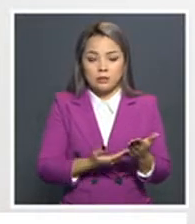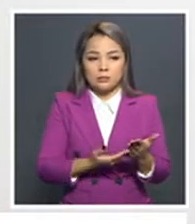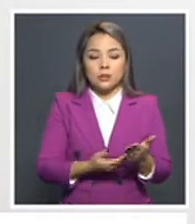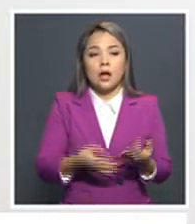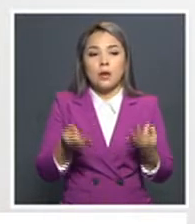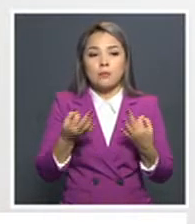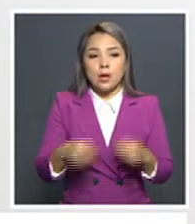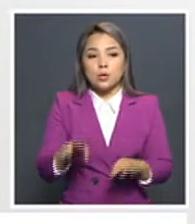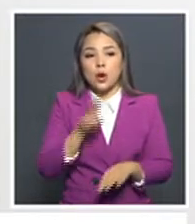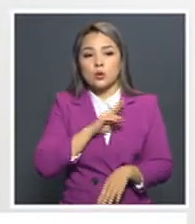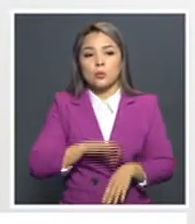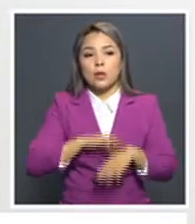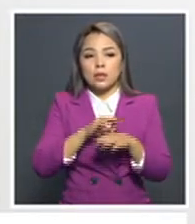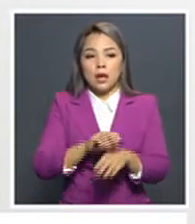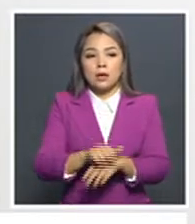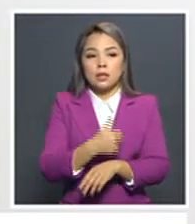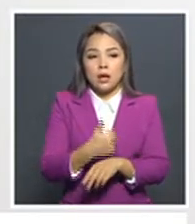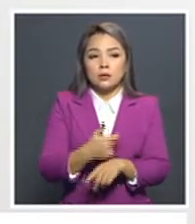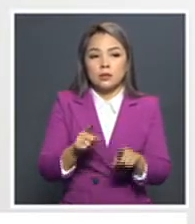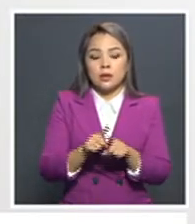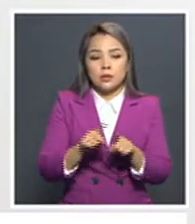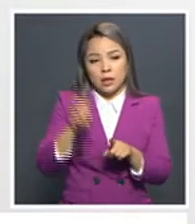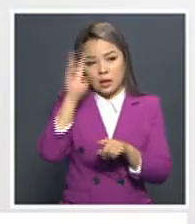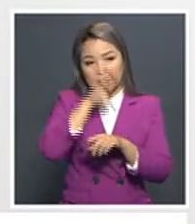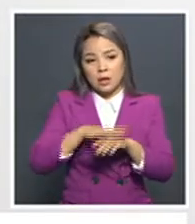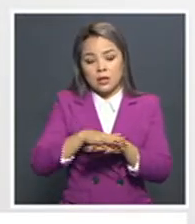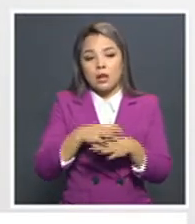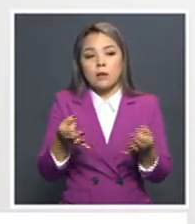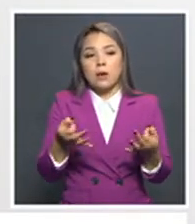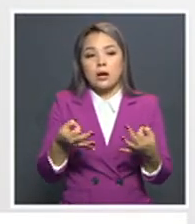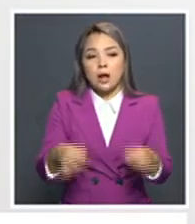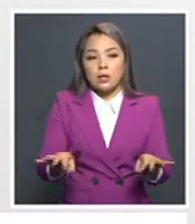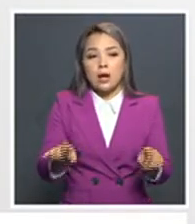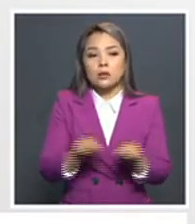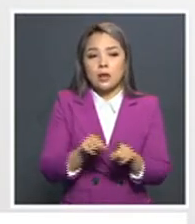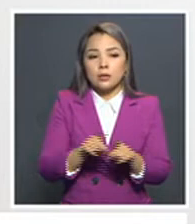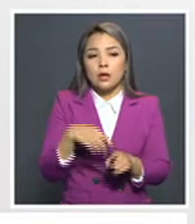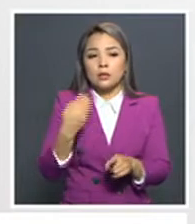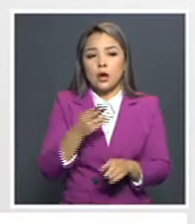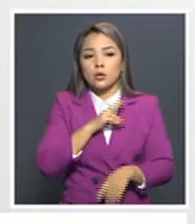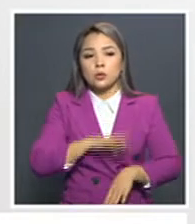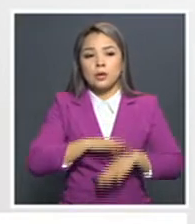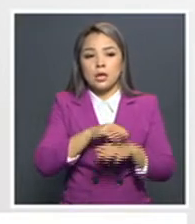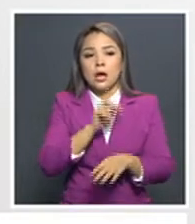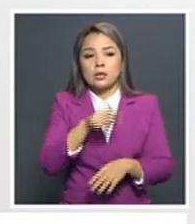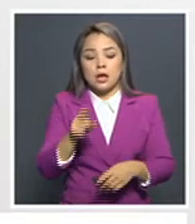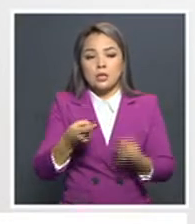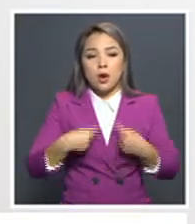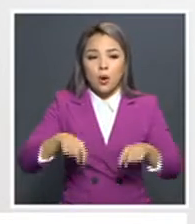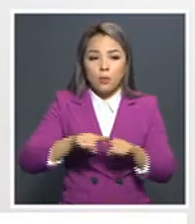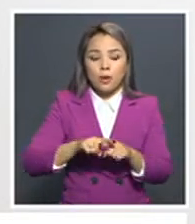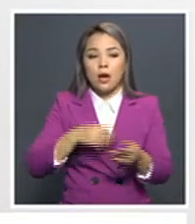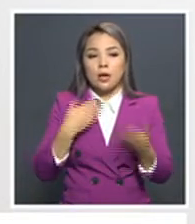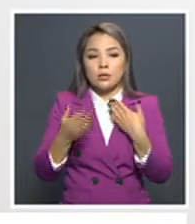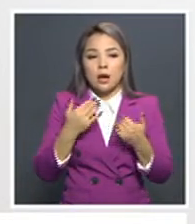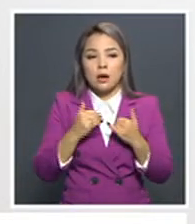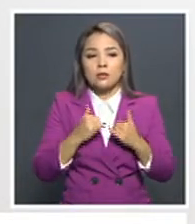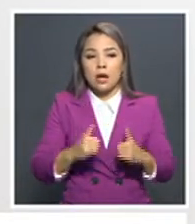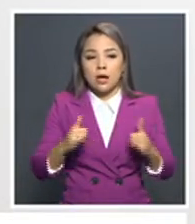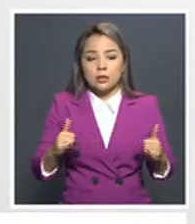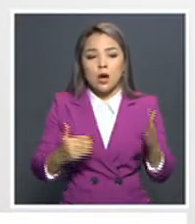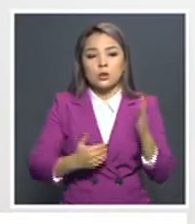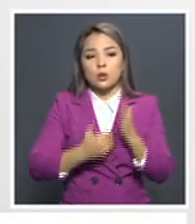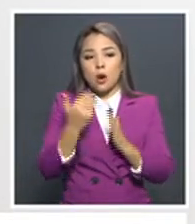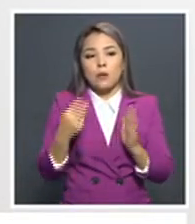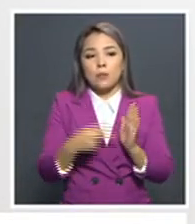Бейбіт жолмен ауысқан жаңа биліктің бірден елдегі демократиялық процестерге ден қойып, азаматтық қоғаммен тығыз қарым-қатынас орнатуы жоғары